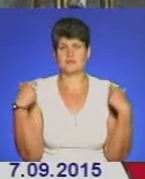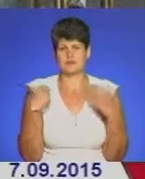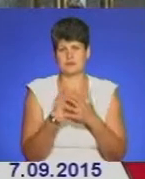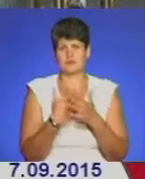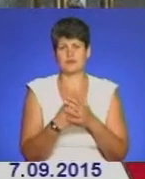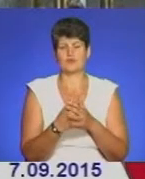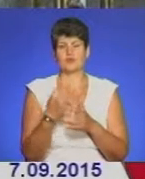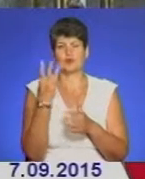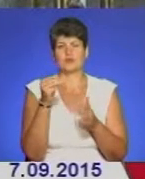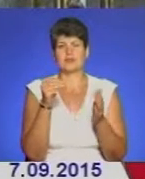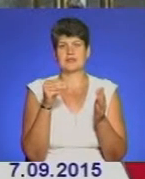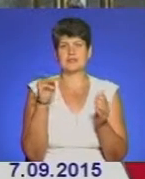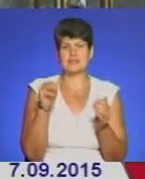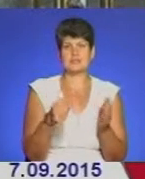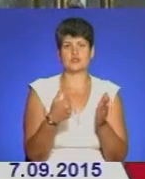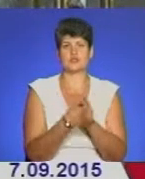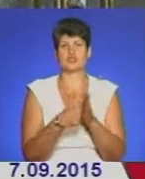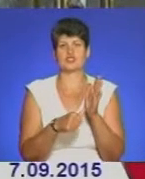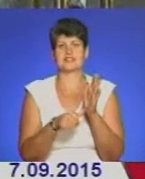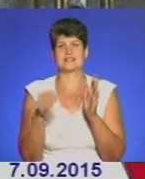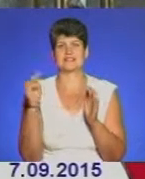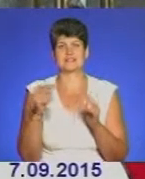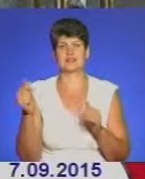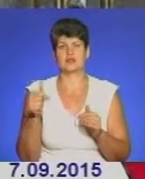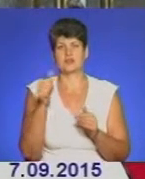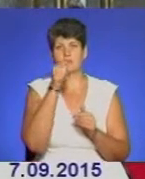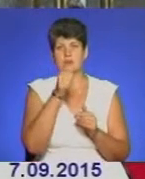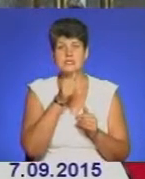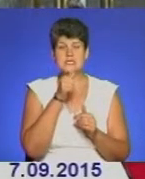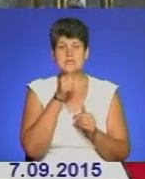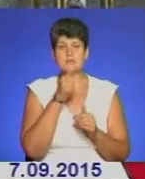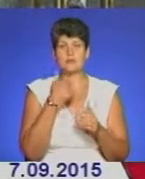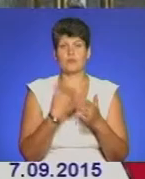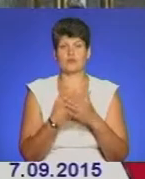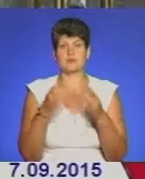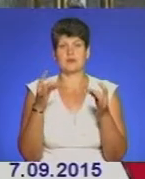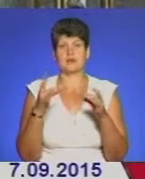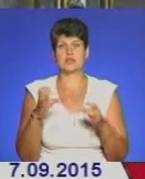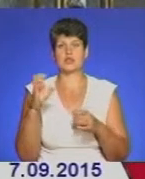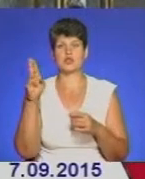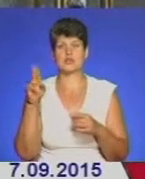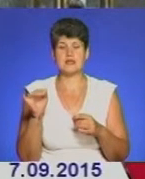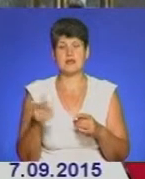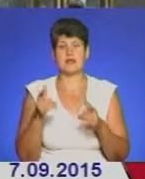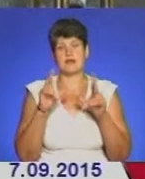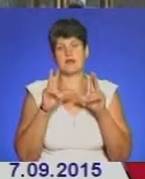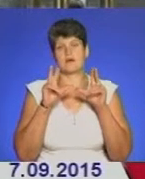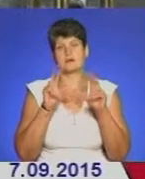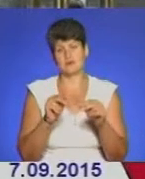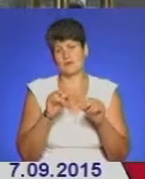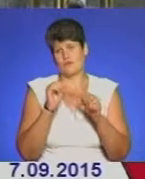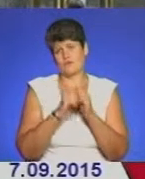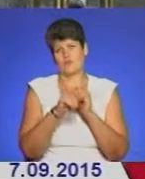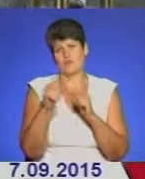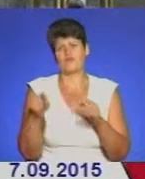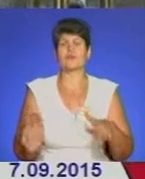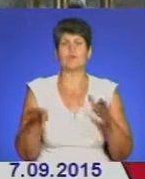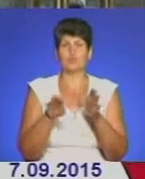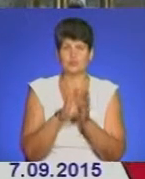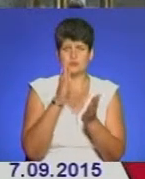до 6,5 тисяч гривень на місяць. Плюс пакет соціальних гарантій кожного звичайного військовослужбовця. Тобто відпустка,